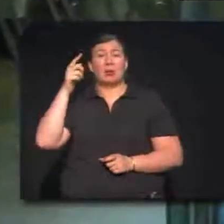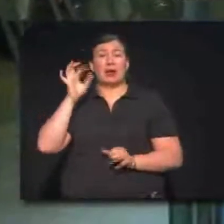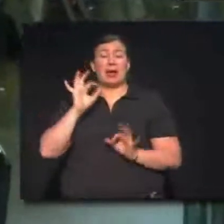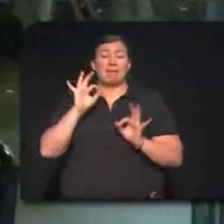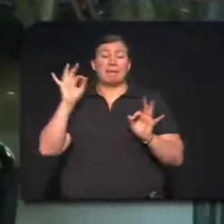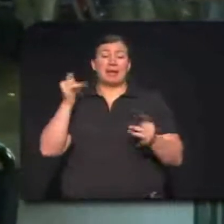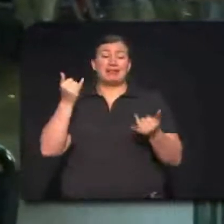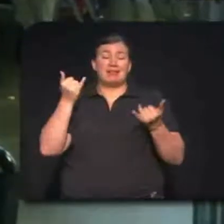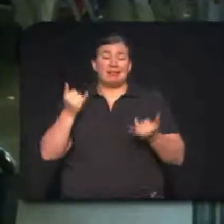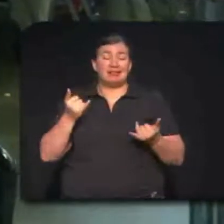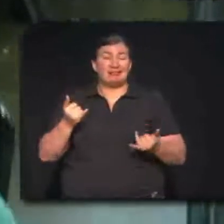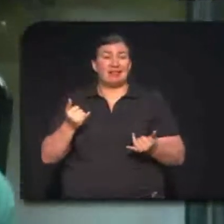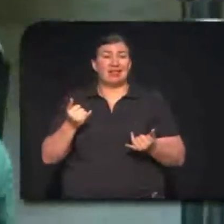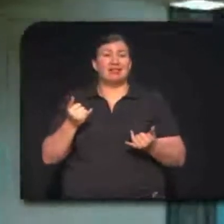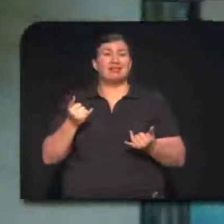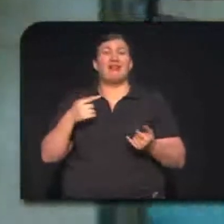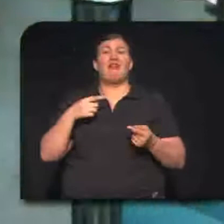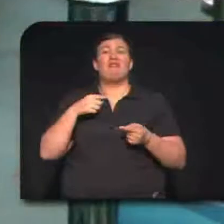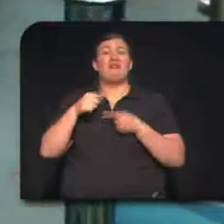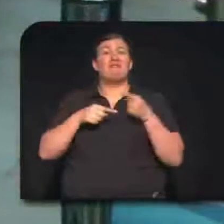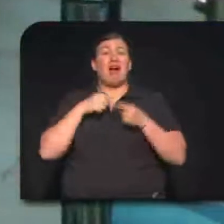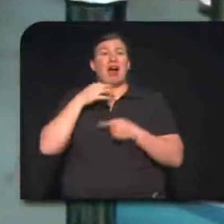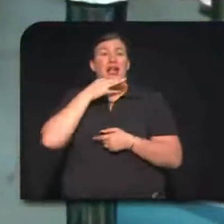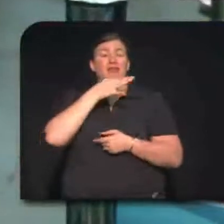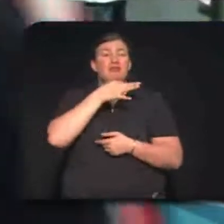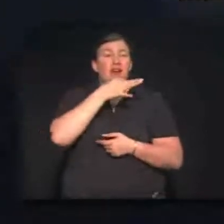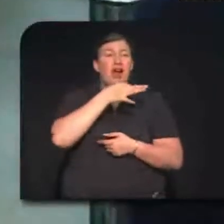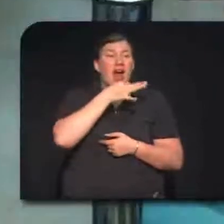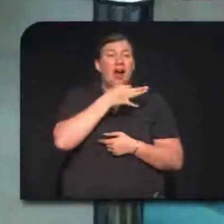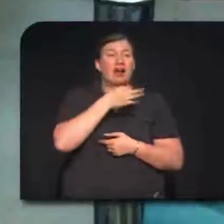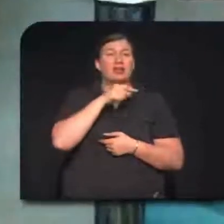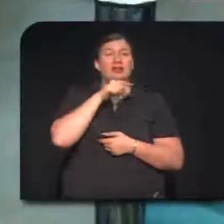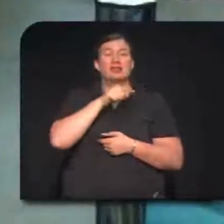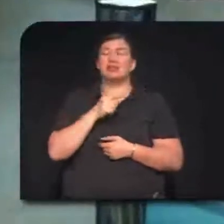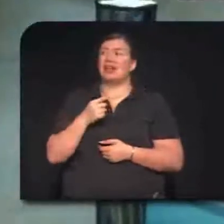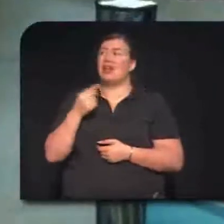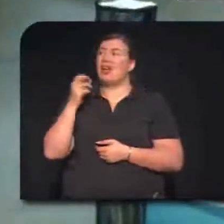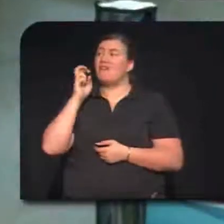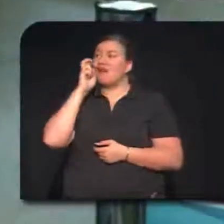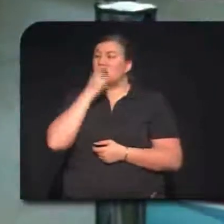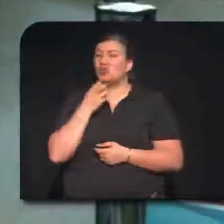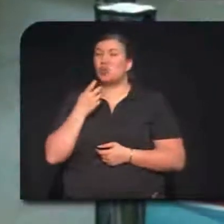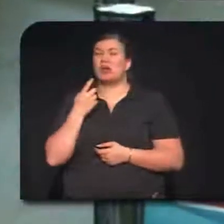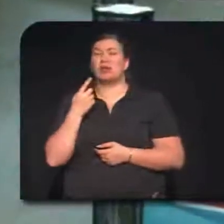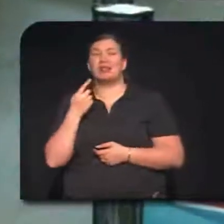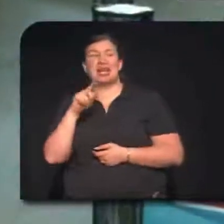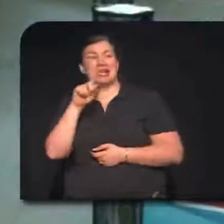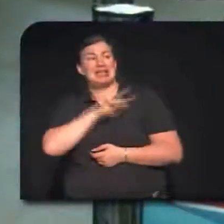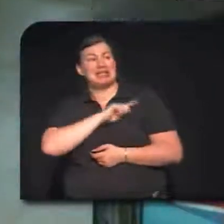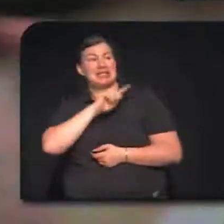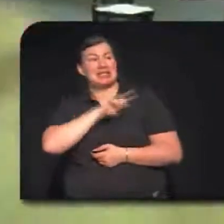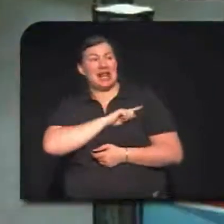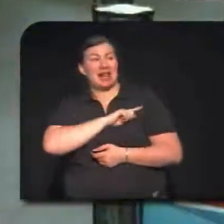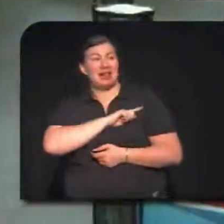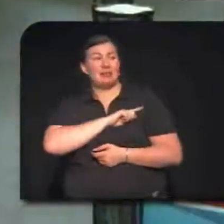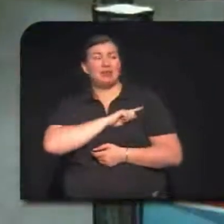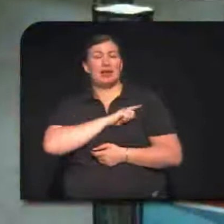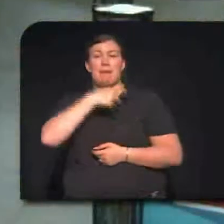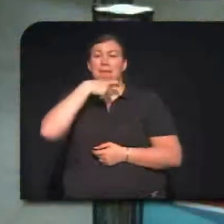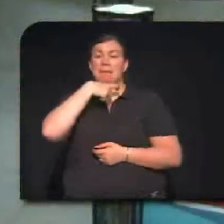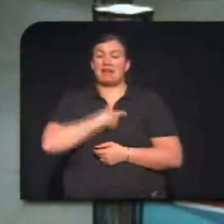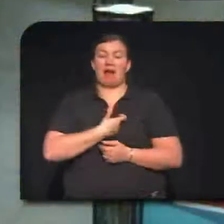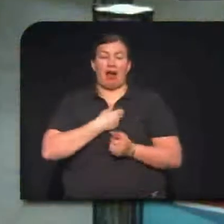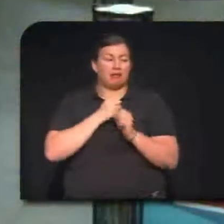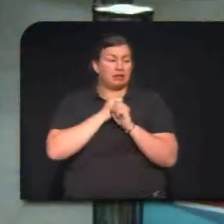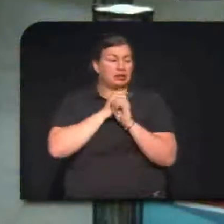diejenigen die Verfahrensfragen haben diese Versuch diese versuchen selbst privat zu klären